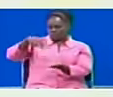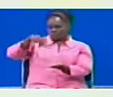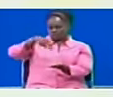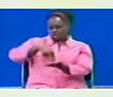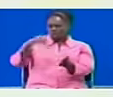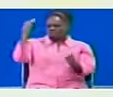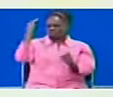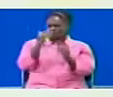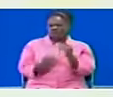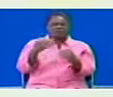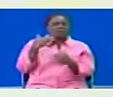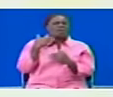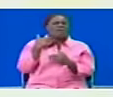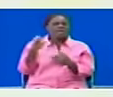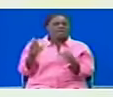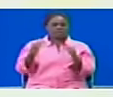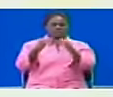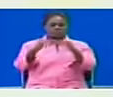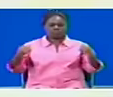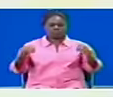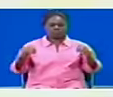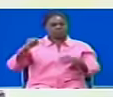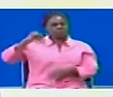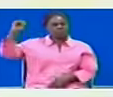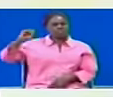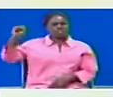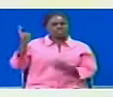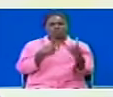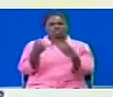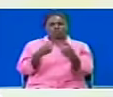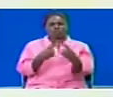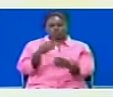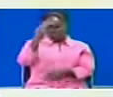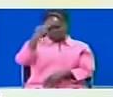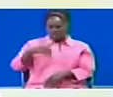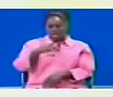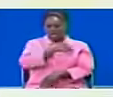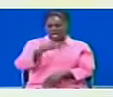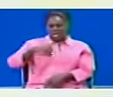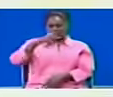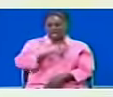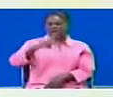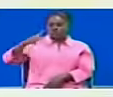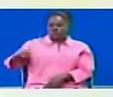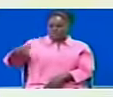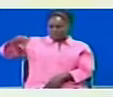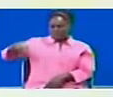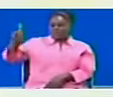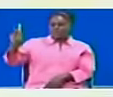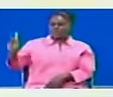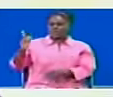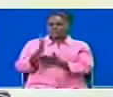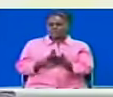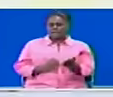kusitisha siasa za chuki na migawanyiko. Akizungumza katika kanisa la PCA Kayole, Kenneth aliyekuwa ameandamana na